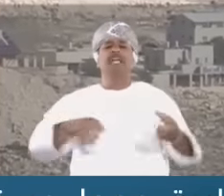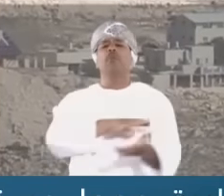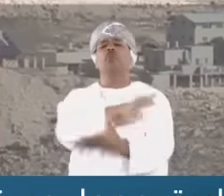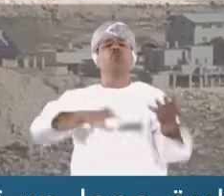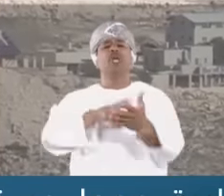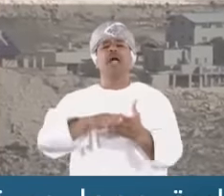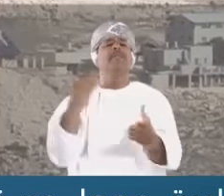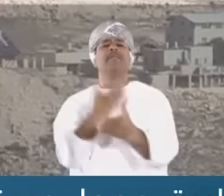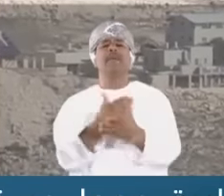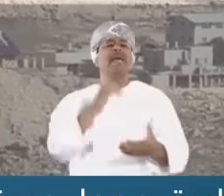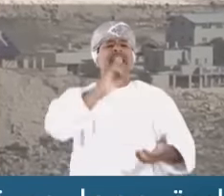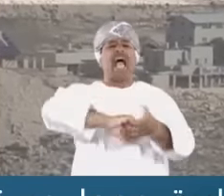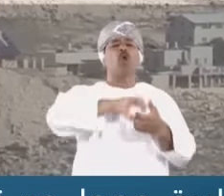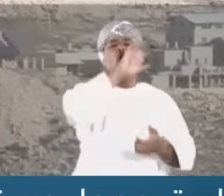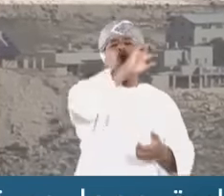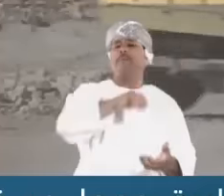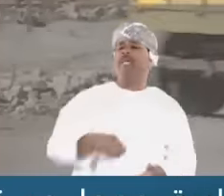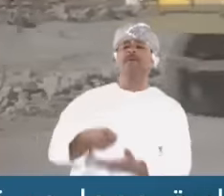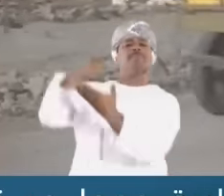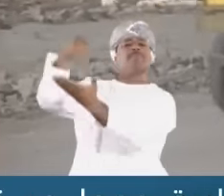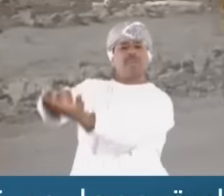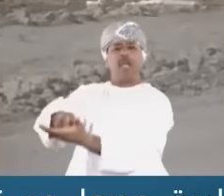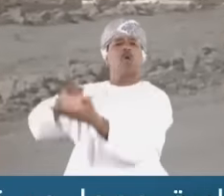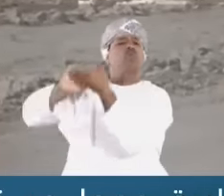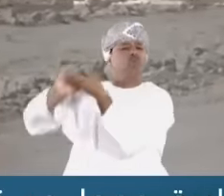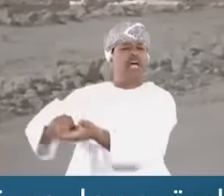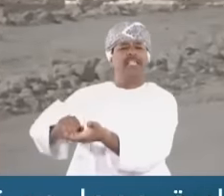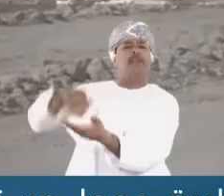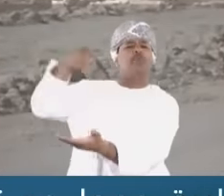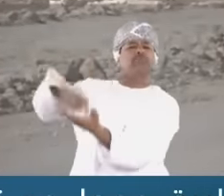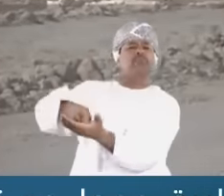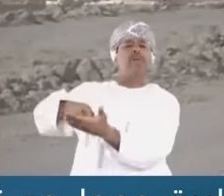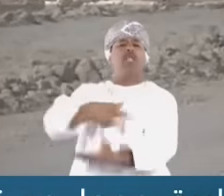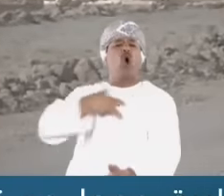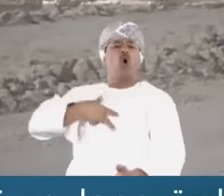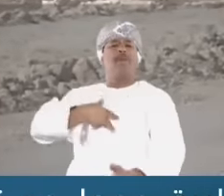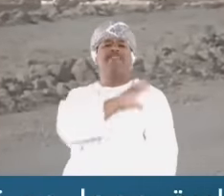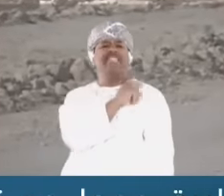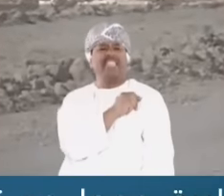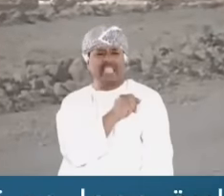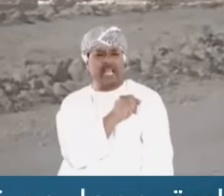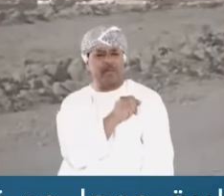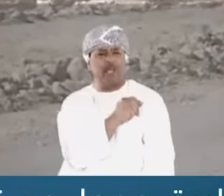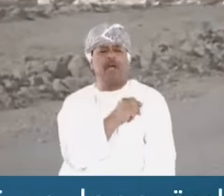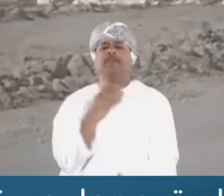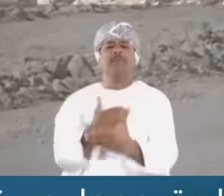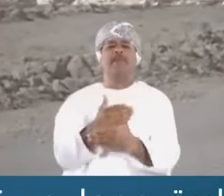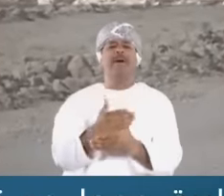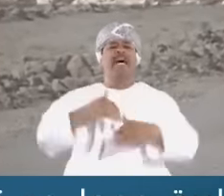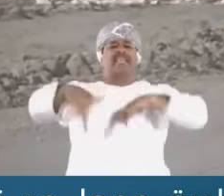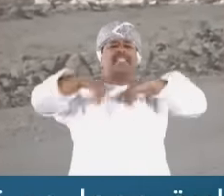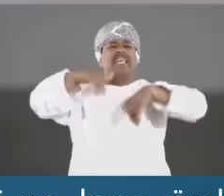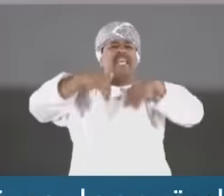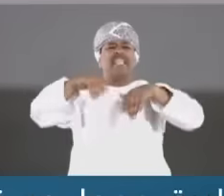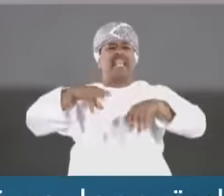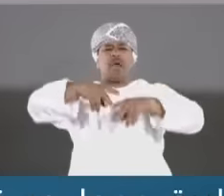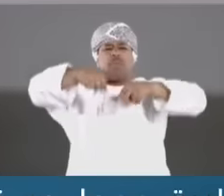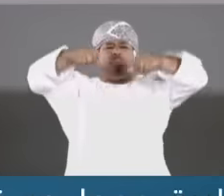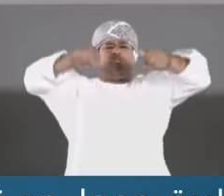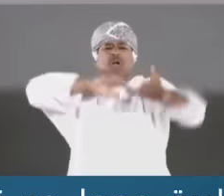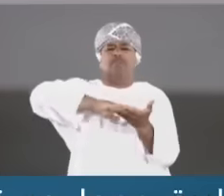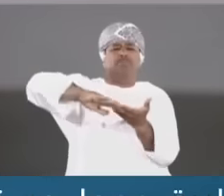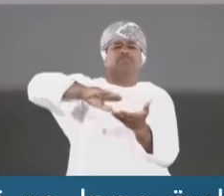عندما منح الاتحاد الأوروبي مساعدات مالية للسلطة الفلسطينية لرصف طريق ترابي يبلغ